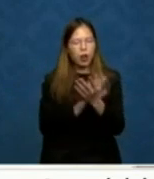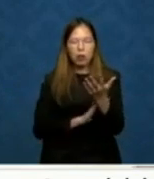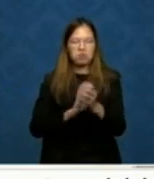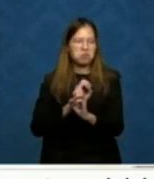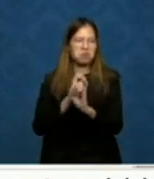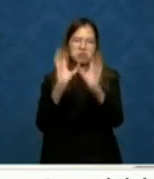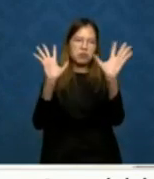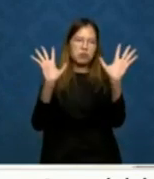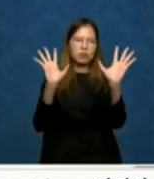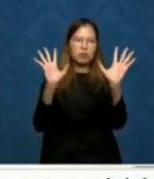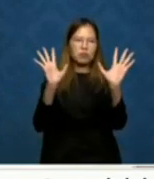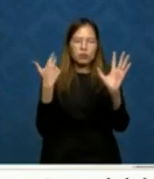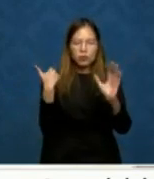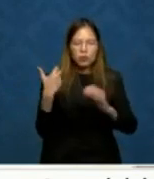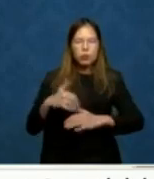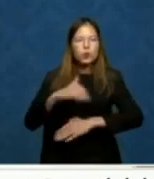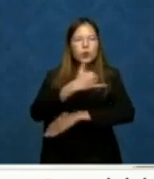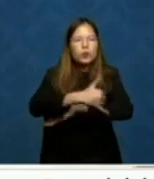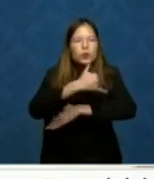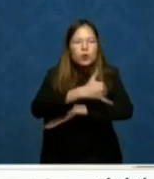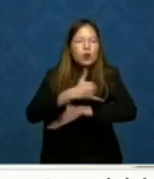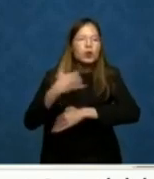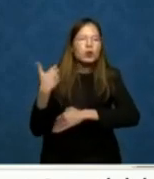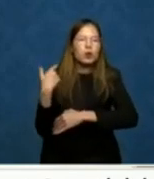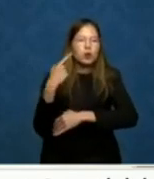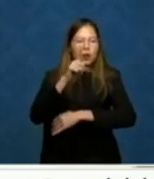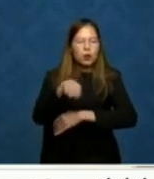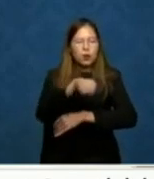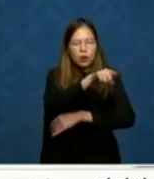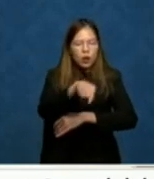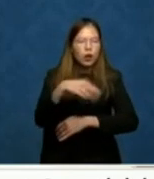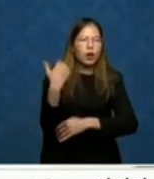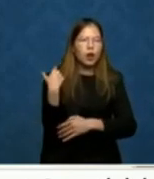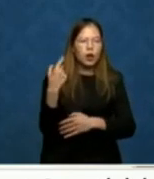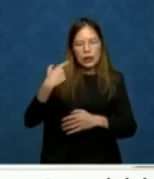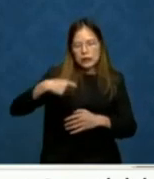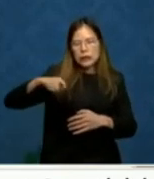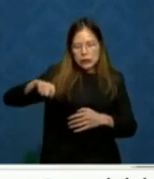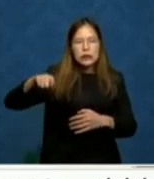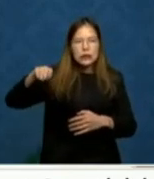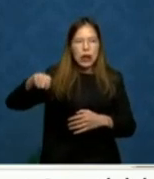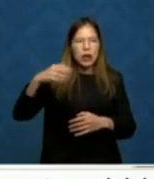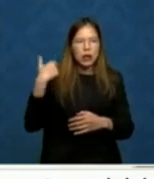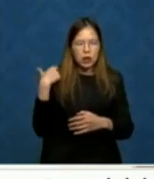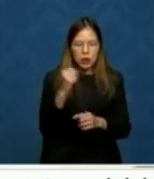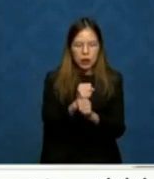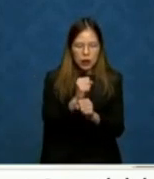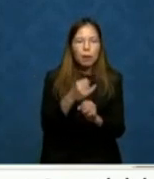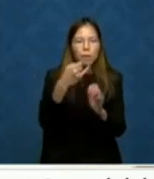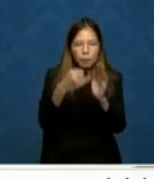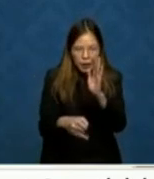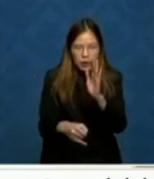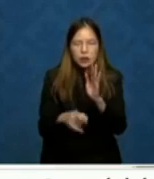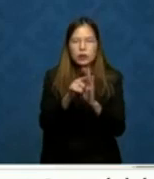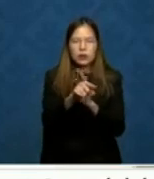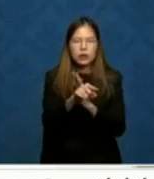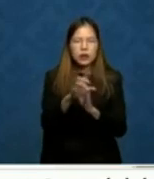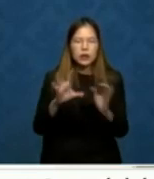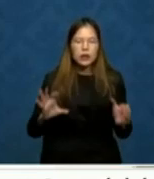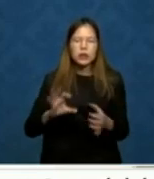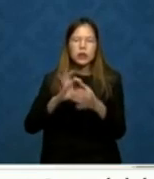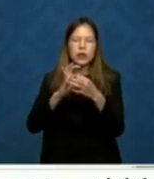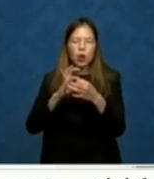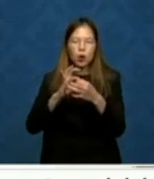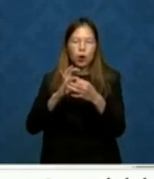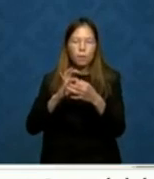ดเจนครับว่ากว่า 70% ของเคสที่ศาลลงว่ามีการกระทําความผิดในคดีความผิดเกี่ยวกับเพ